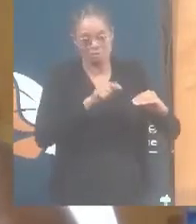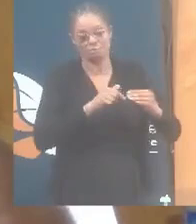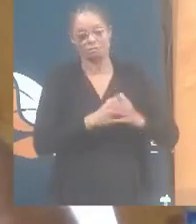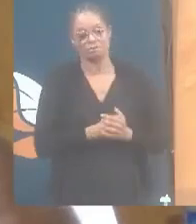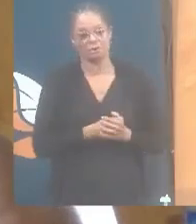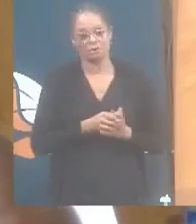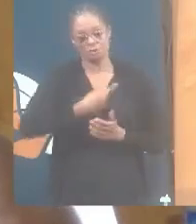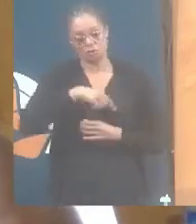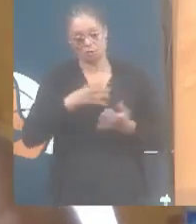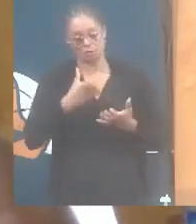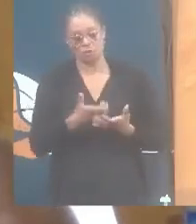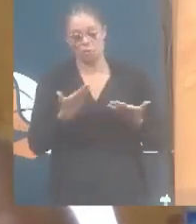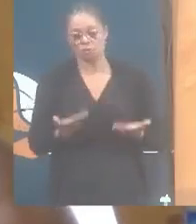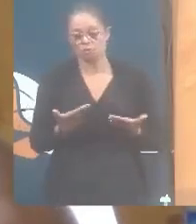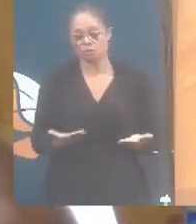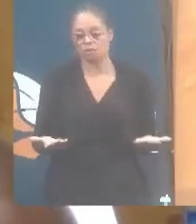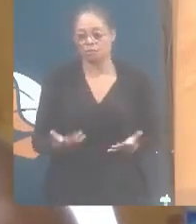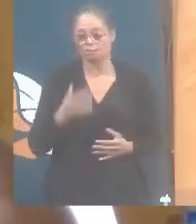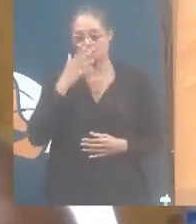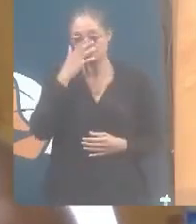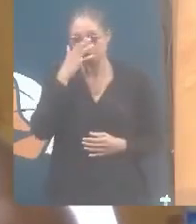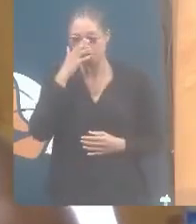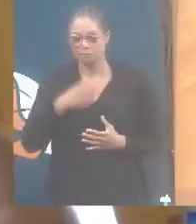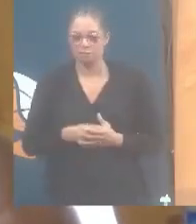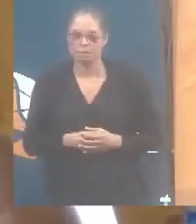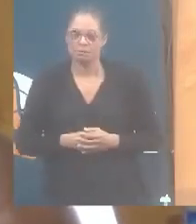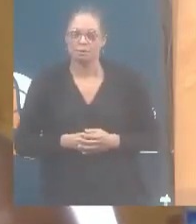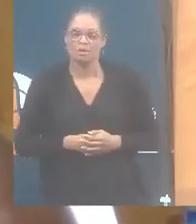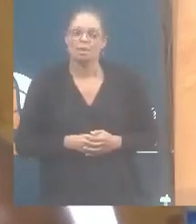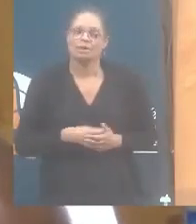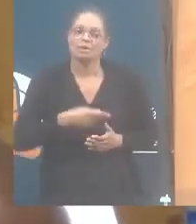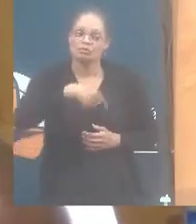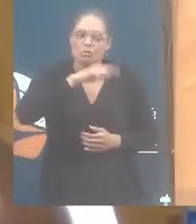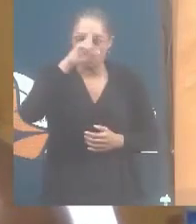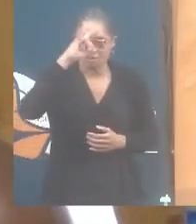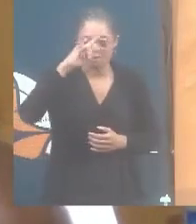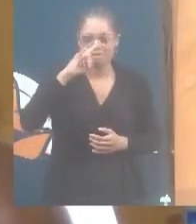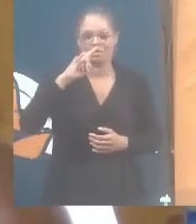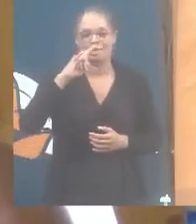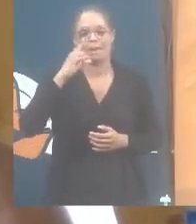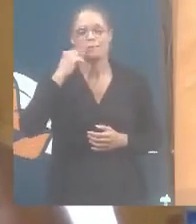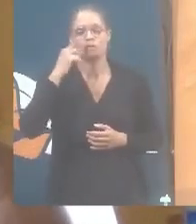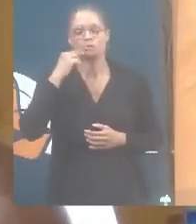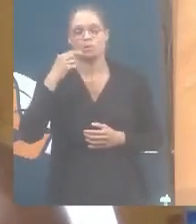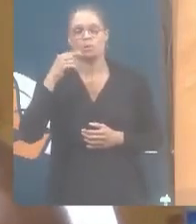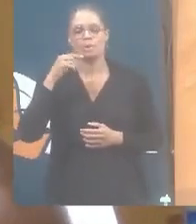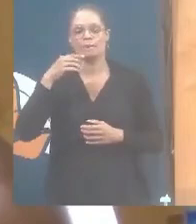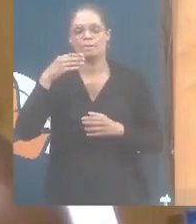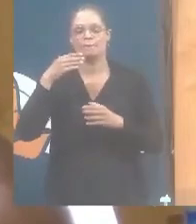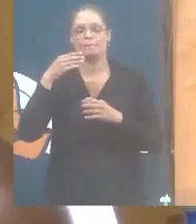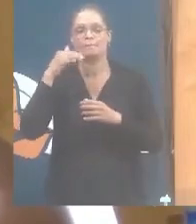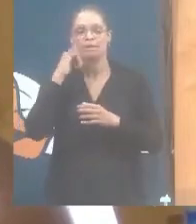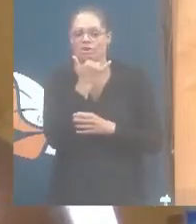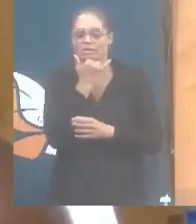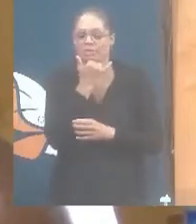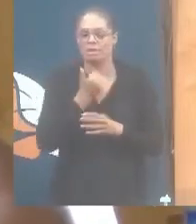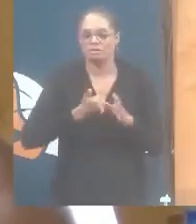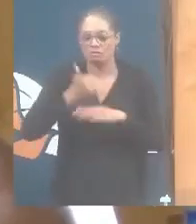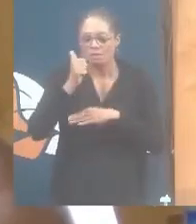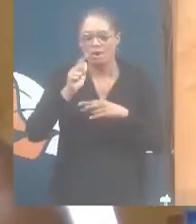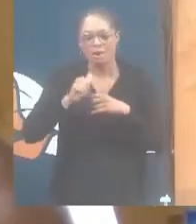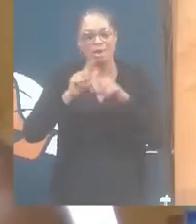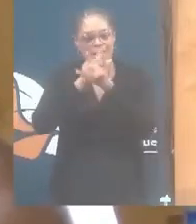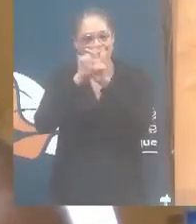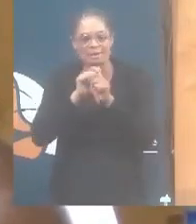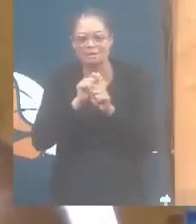nous souhaiterions aujourd'hui, eh bien, que l'honnêteté d'Alfred Marie-Jeanne, qui avait une plume respectée